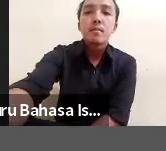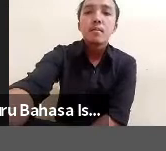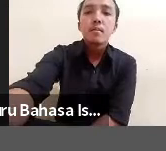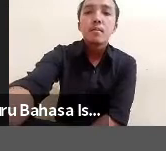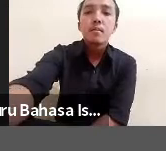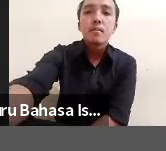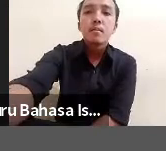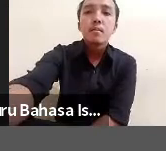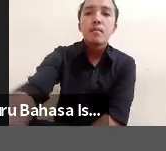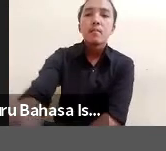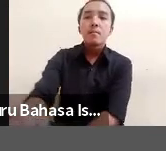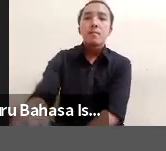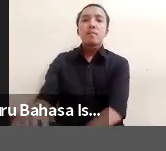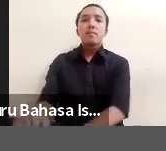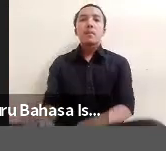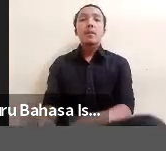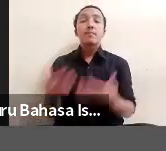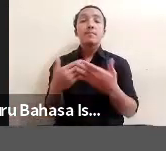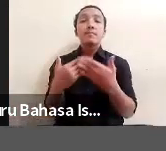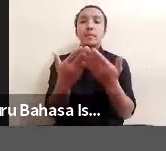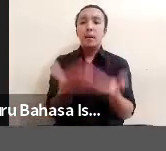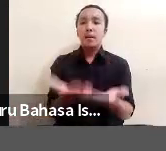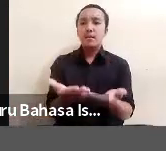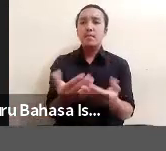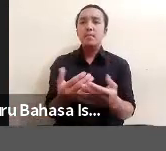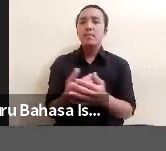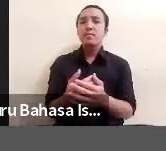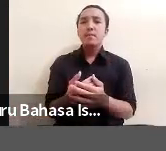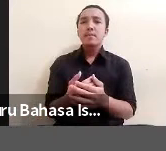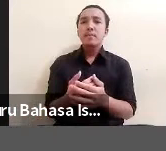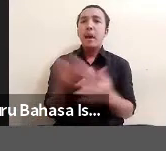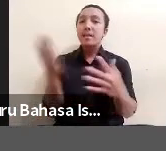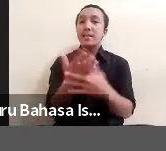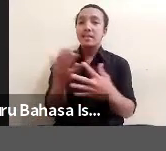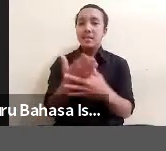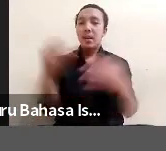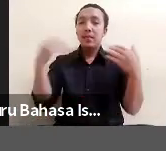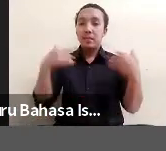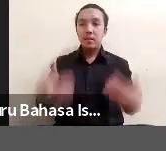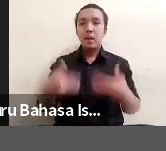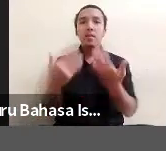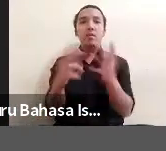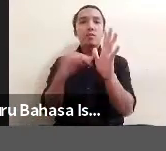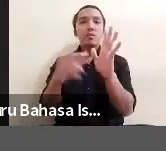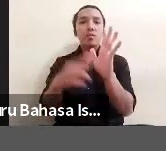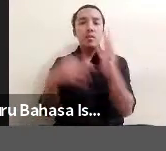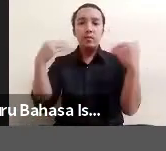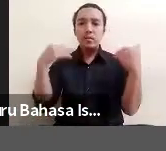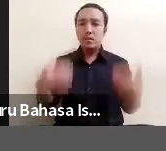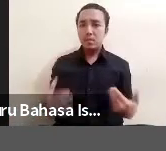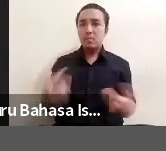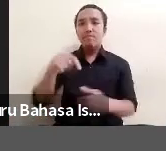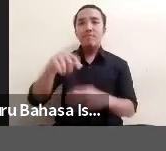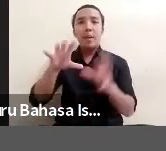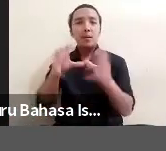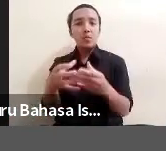Penyediaan aksesibilitas baik fisik dan non-fisik, ini adalah bentuk kepedulian pemerintah maupun